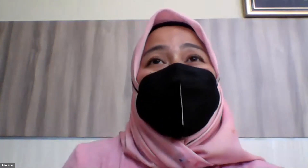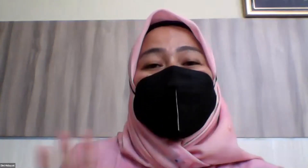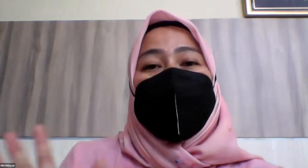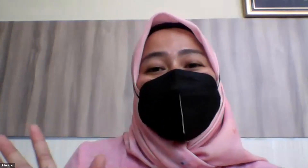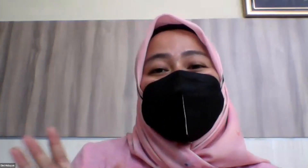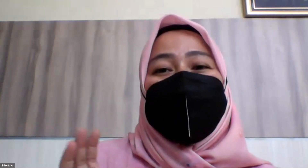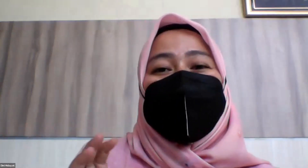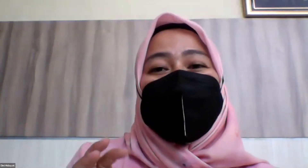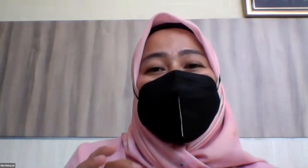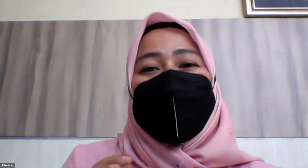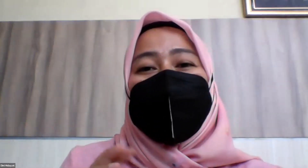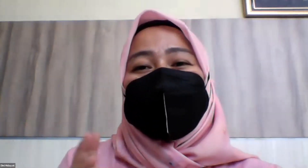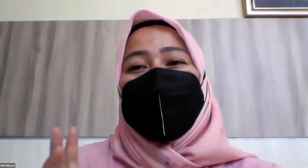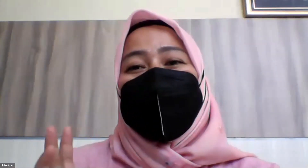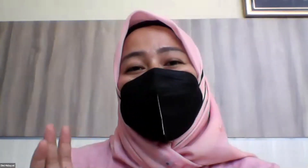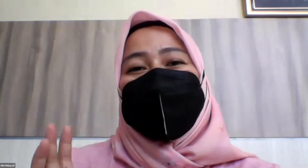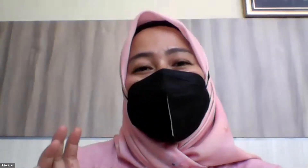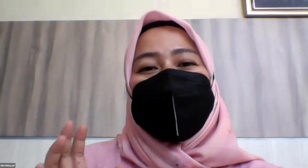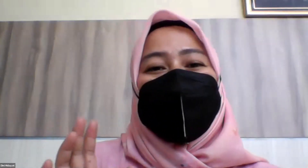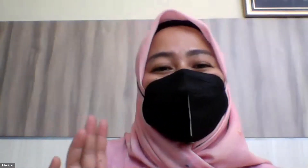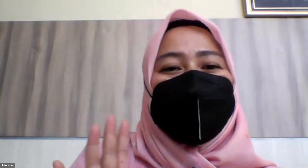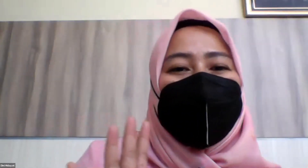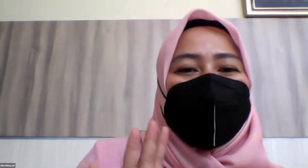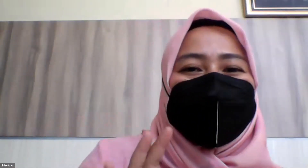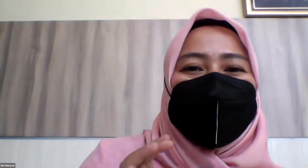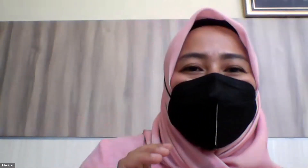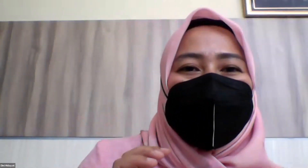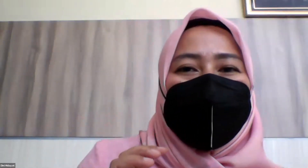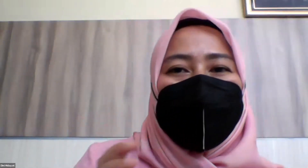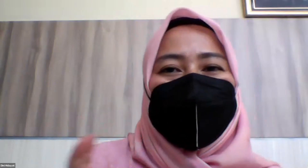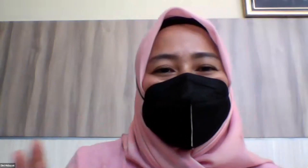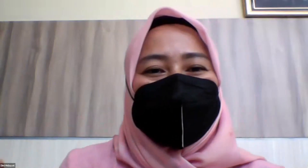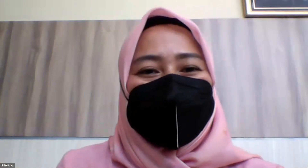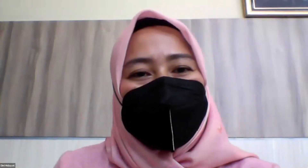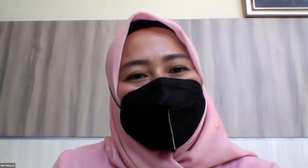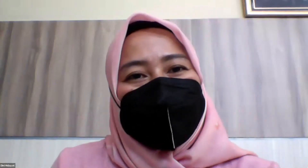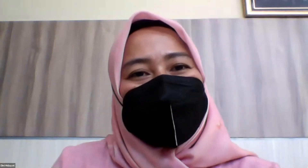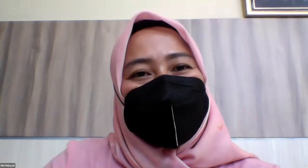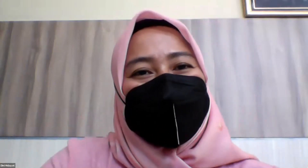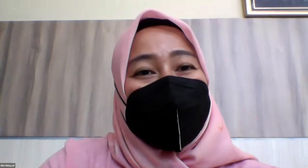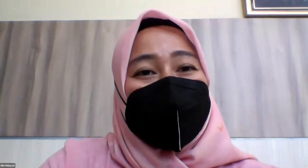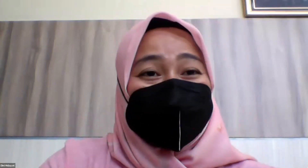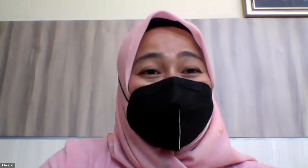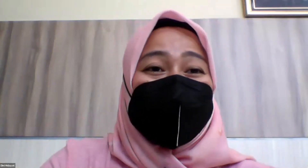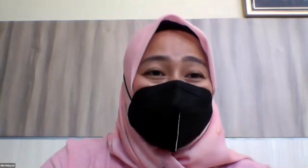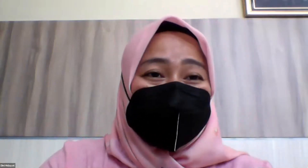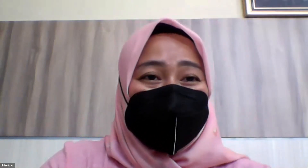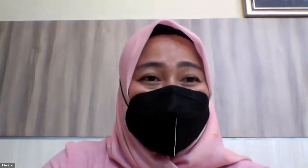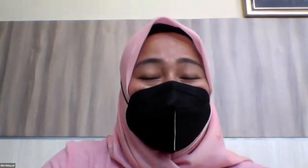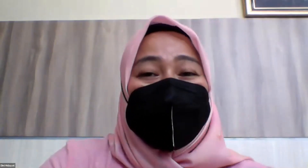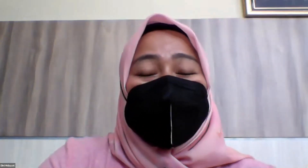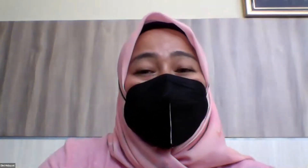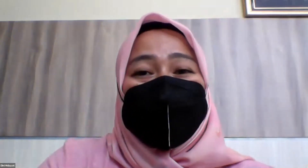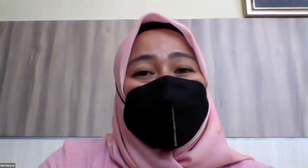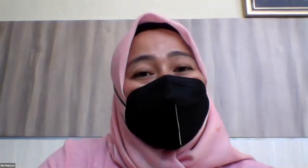mie instan, tidak ada bakso, tidak ada seblak, tidak ada apapun gitu ya. Gitu, yakin. Nah,